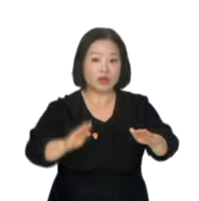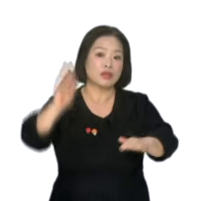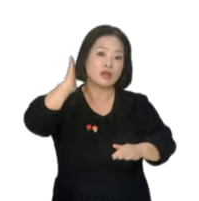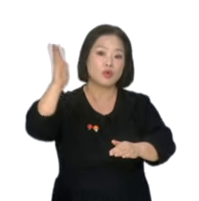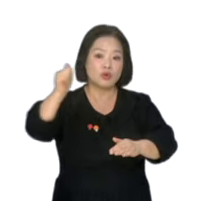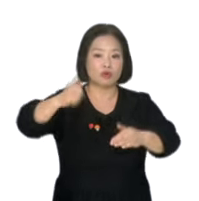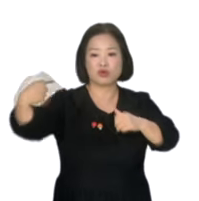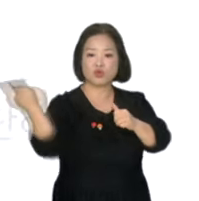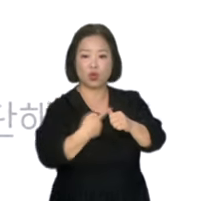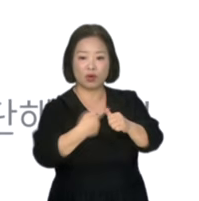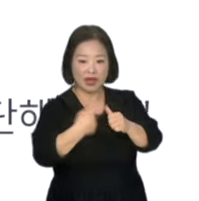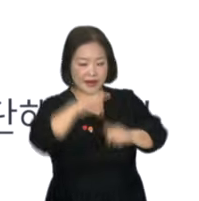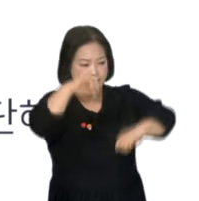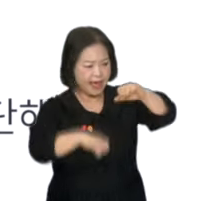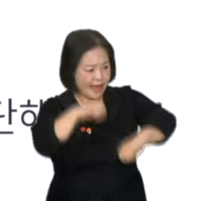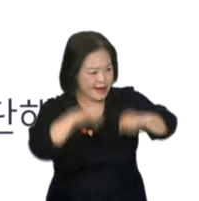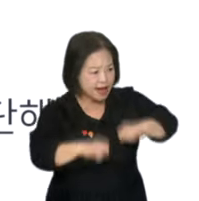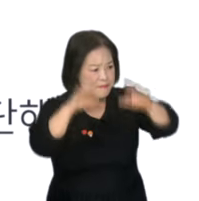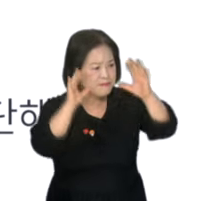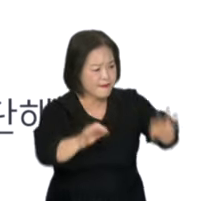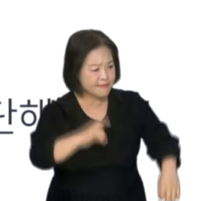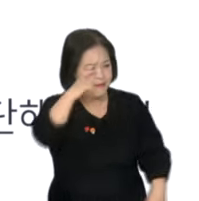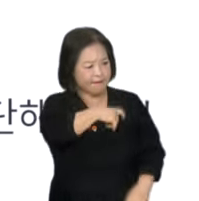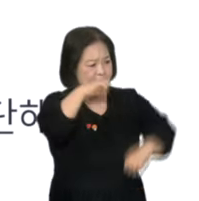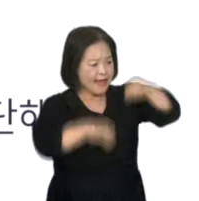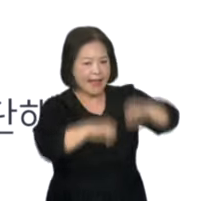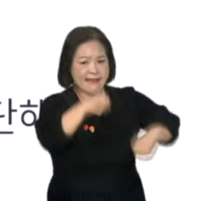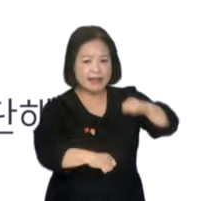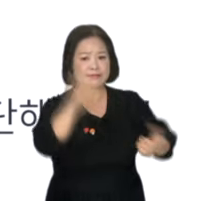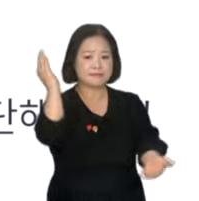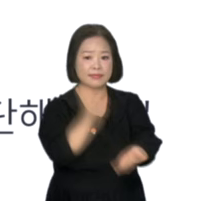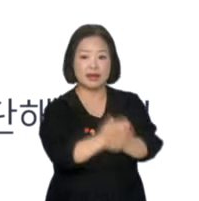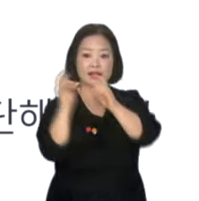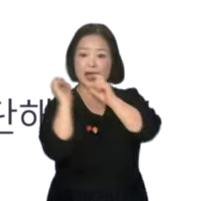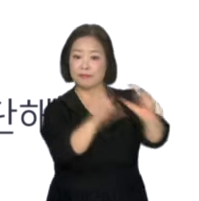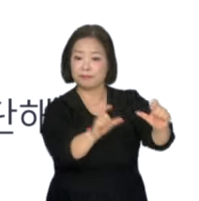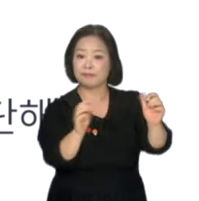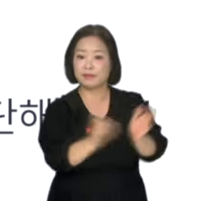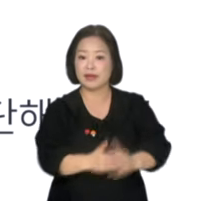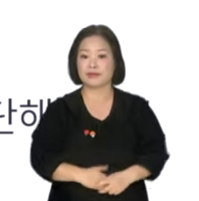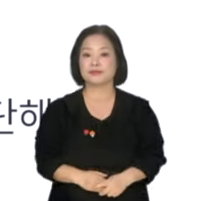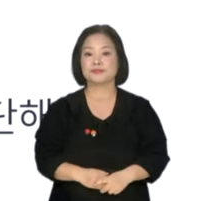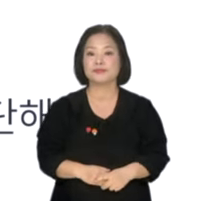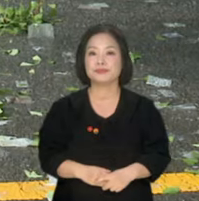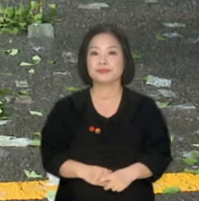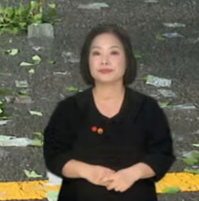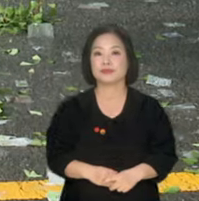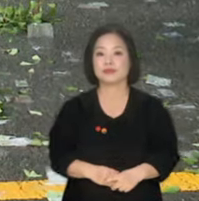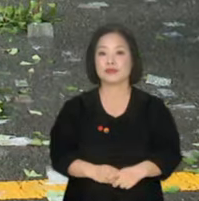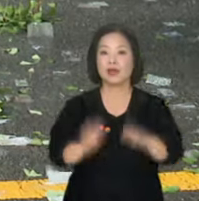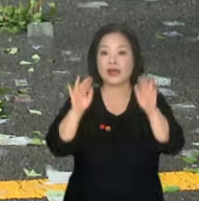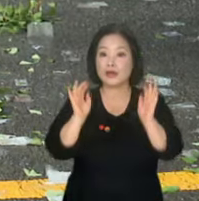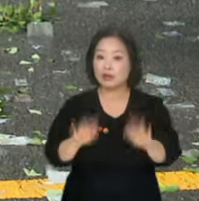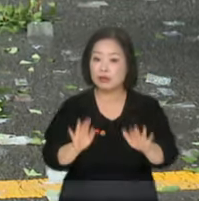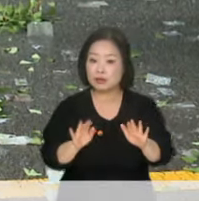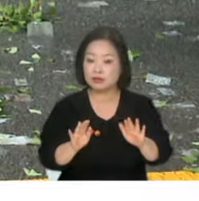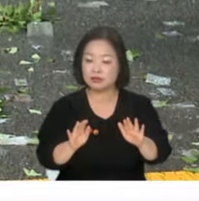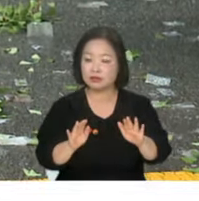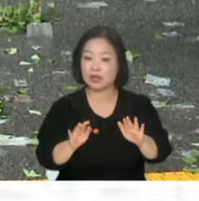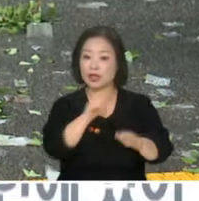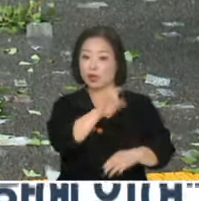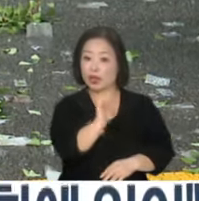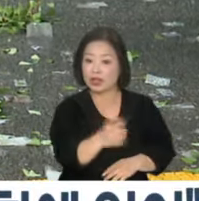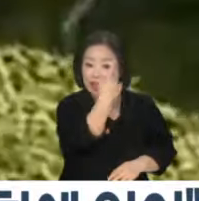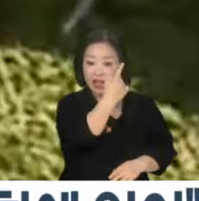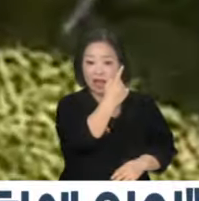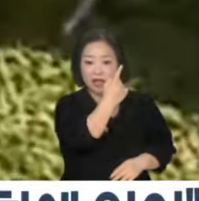보냈다며 북한은 이런 조잡한 수준의 전단을 보내는 행태를 즉각 중단하라고 촉구했습니다 그면 인한